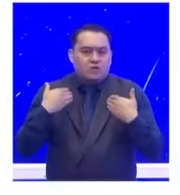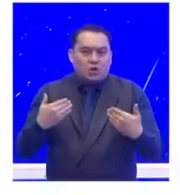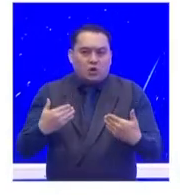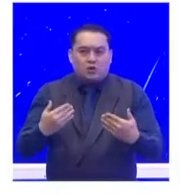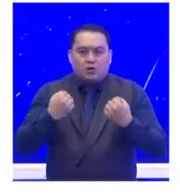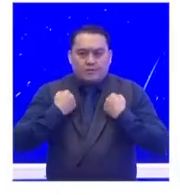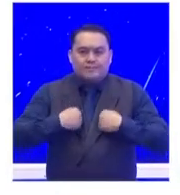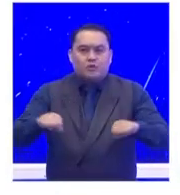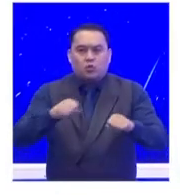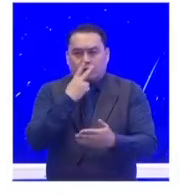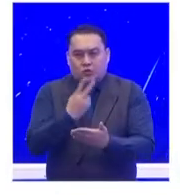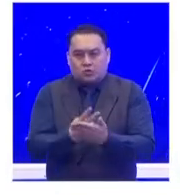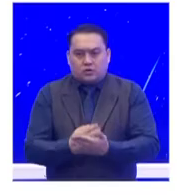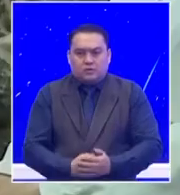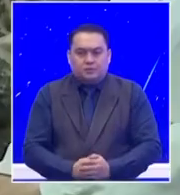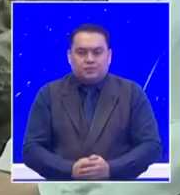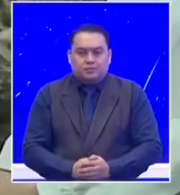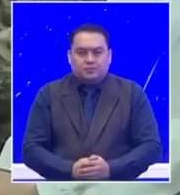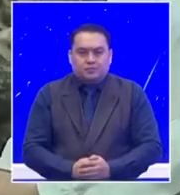мен қайсарлығы бейнеленді.